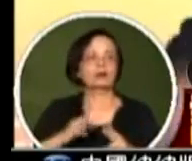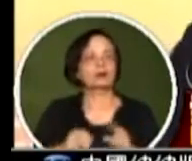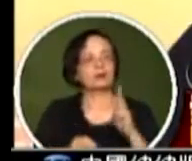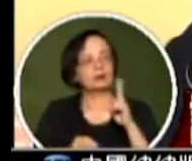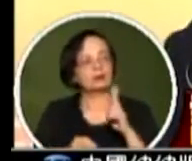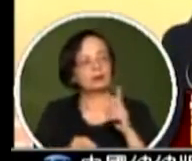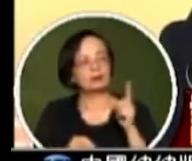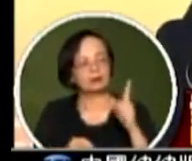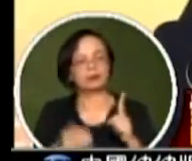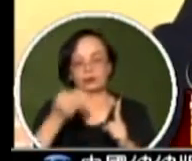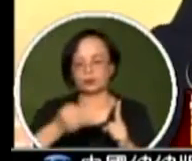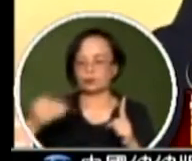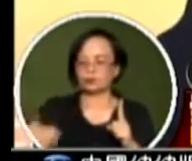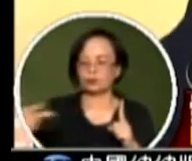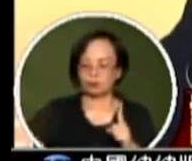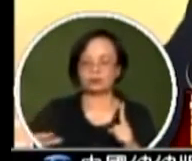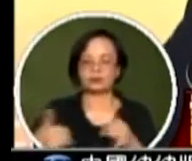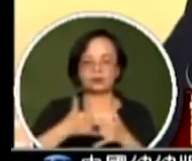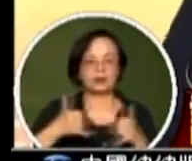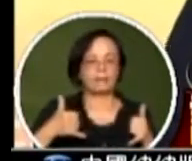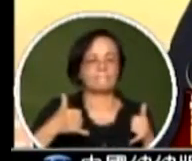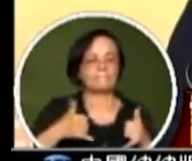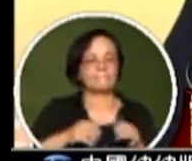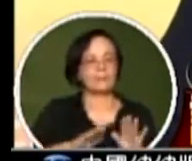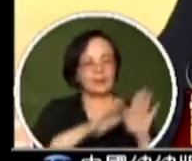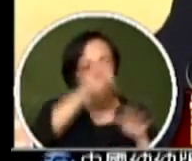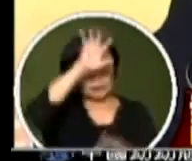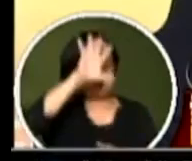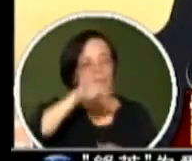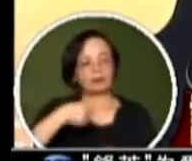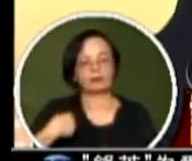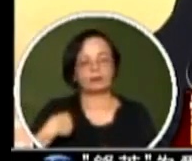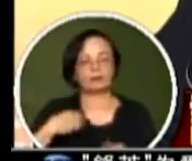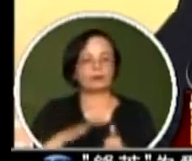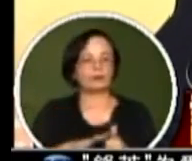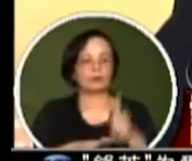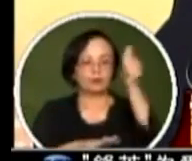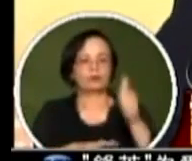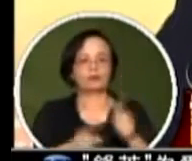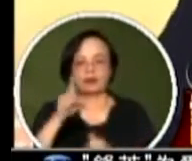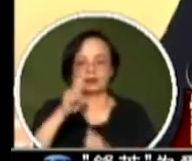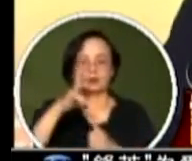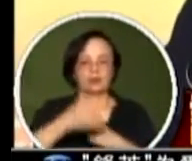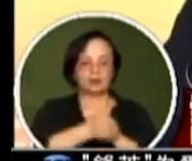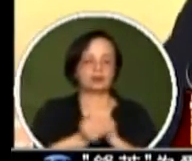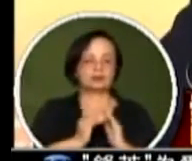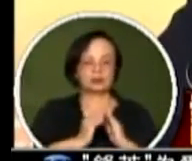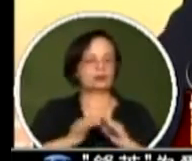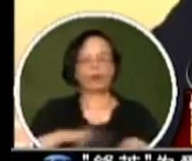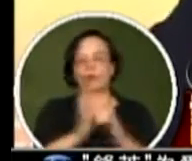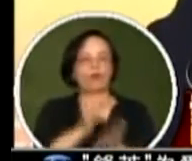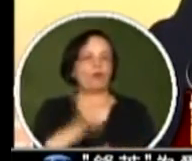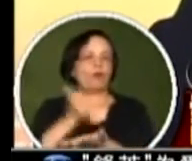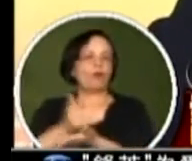个1997年呢，民党我当主席啊，这个代理这个民党赢得12县市，如左水溪以